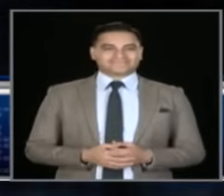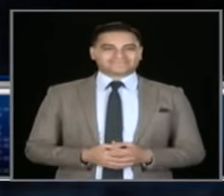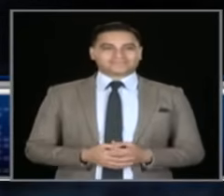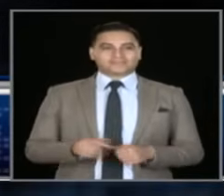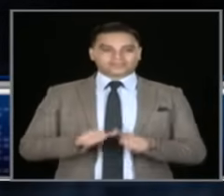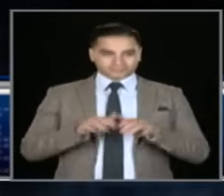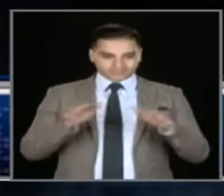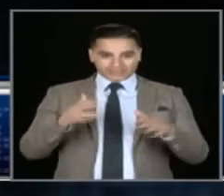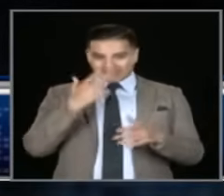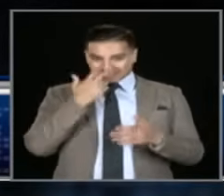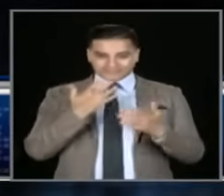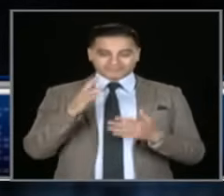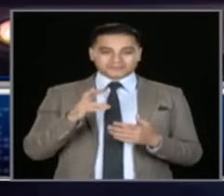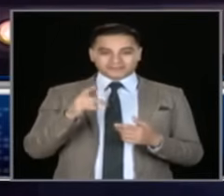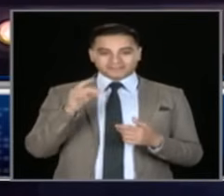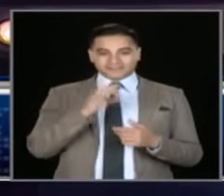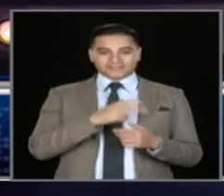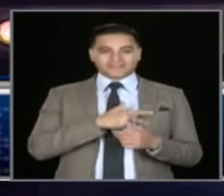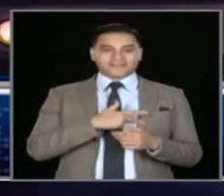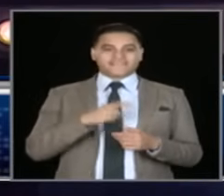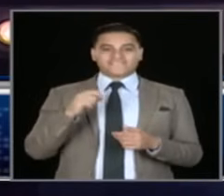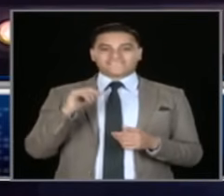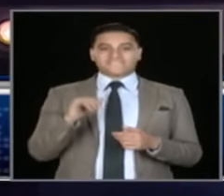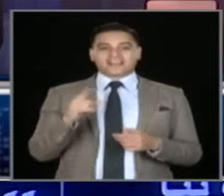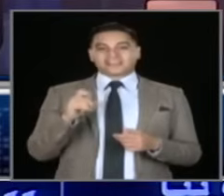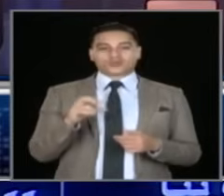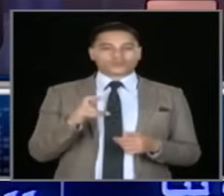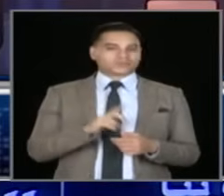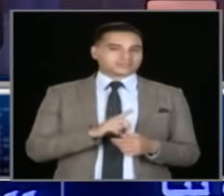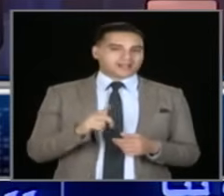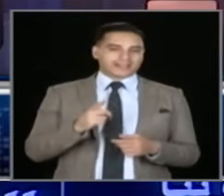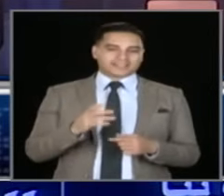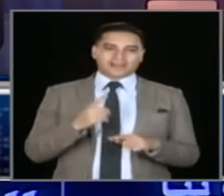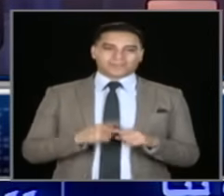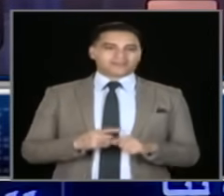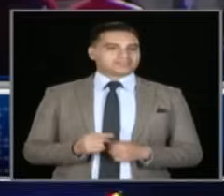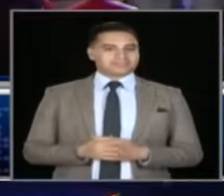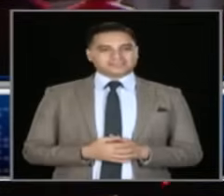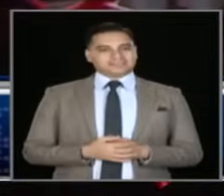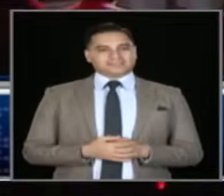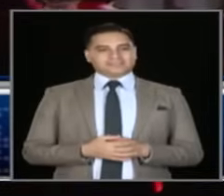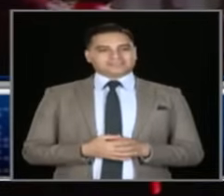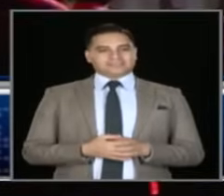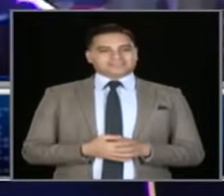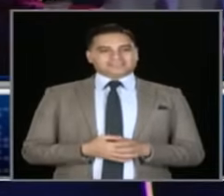وصدرت في السبعينيات. فيروز؟ لا مش فيروز، إجابة خاطئة.